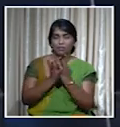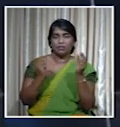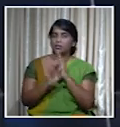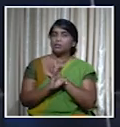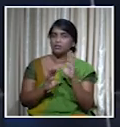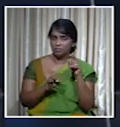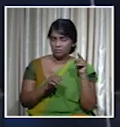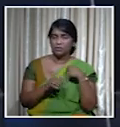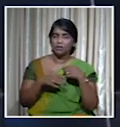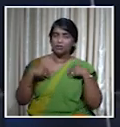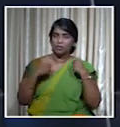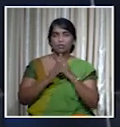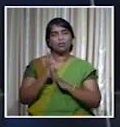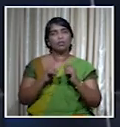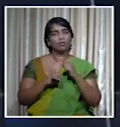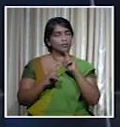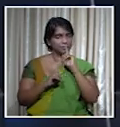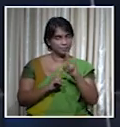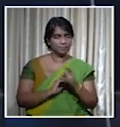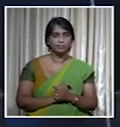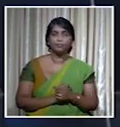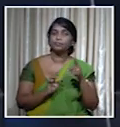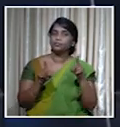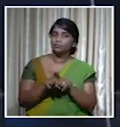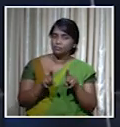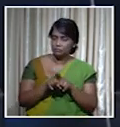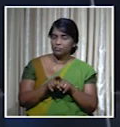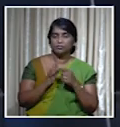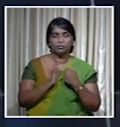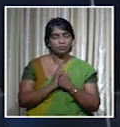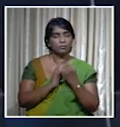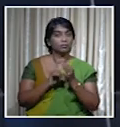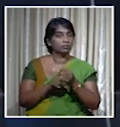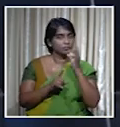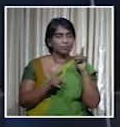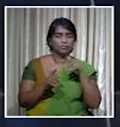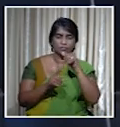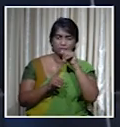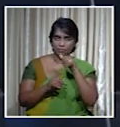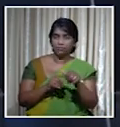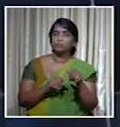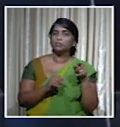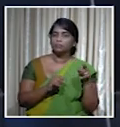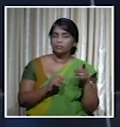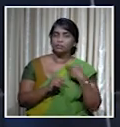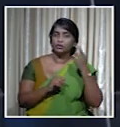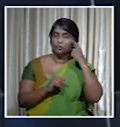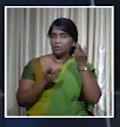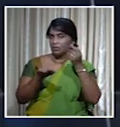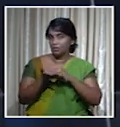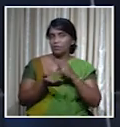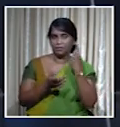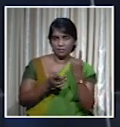කරන්න එපා කියන එක මම සෞඛ්‍ය අමාත්‍යතුමාට අවධාරණය කරනවා ඒ වගේම කරු සභාපතිතුමනි ඉතා පැහැදිලිව අපි දන්න තව දෙයක්